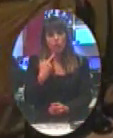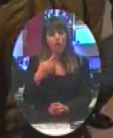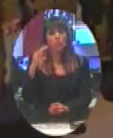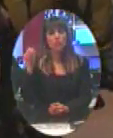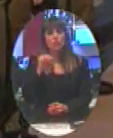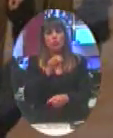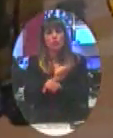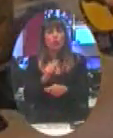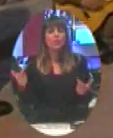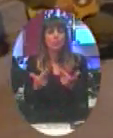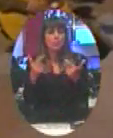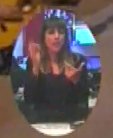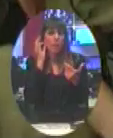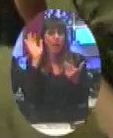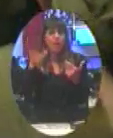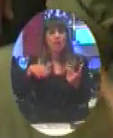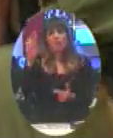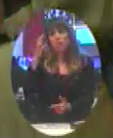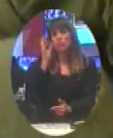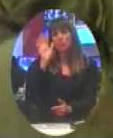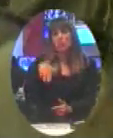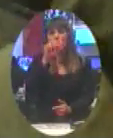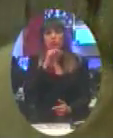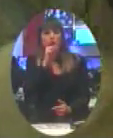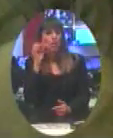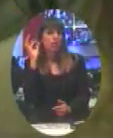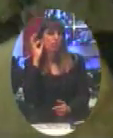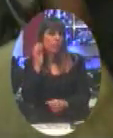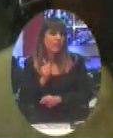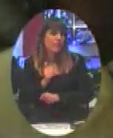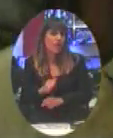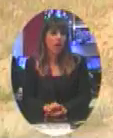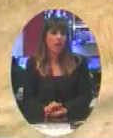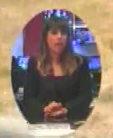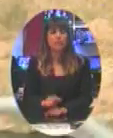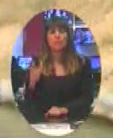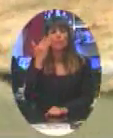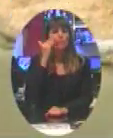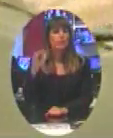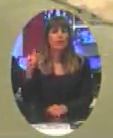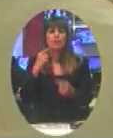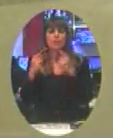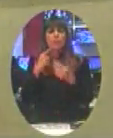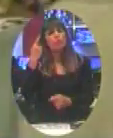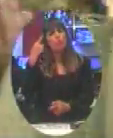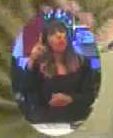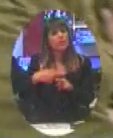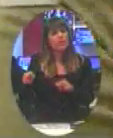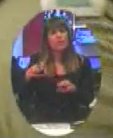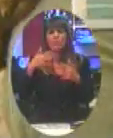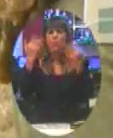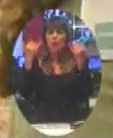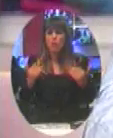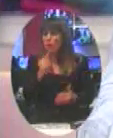נשים, וכן לגיוס נשים לצבא. בשיחה הבהיר הרב קרים שהדיון היה תיאורטי בלבד, וברור שבימינו אסור לקיים דין